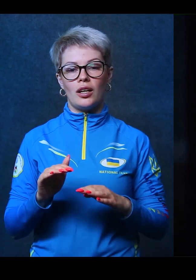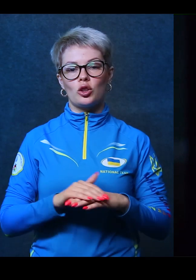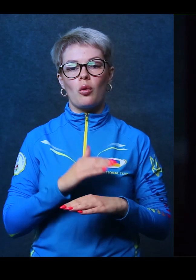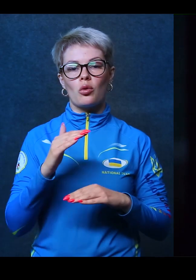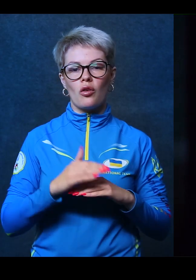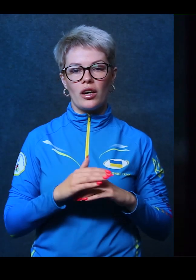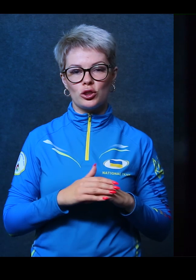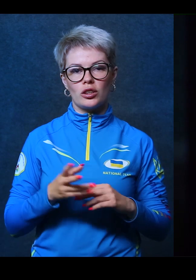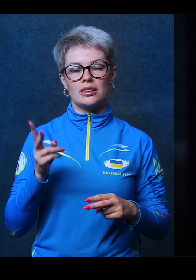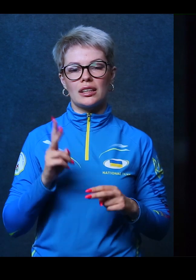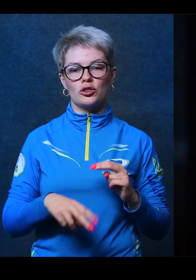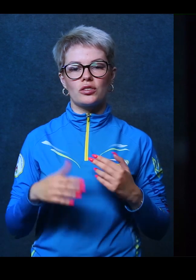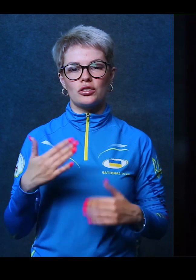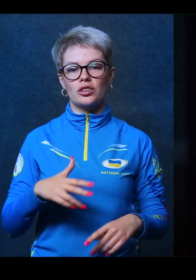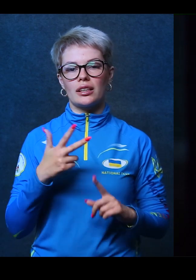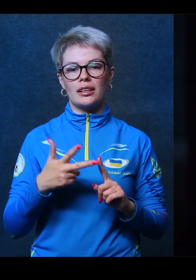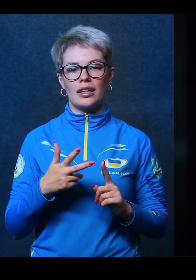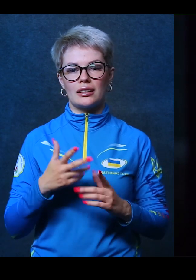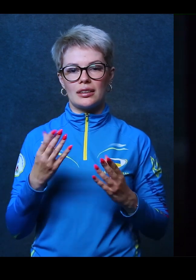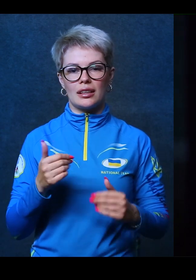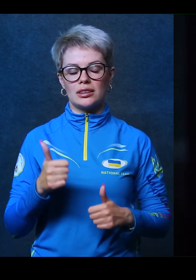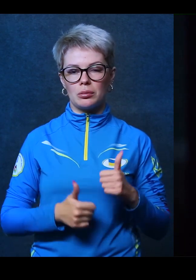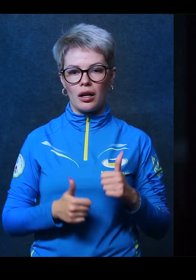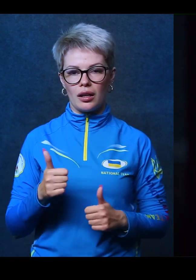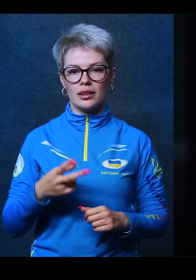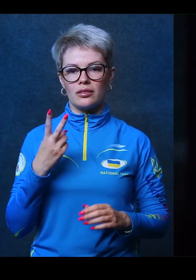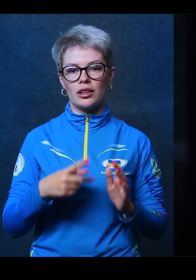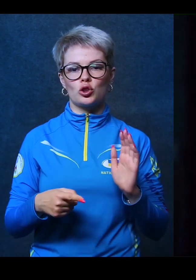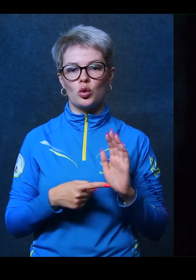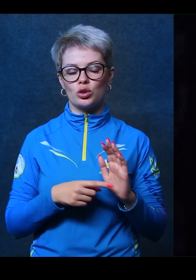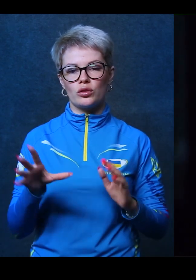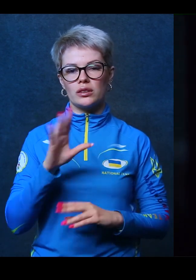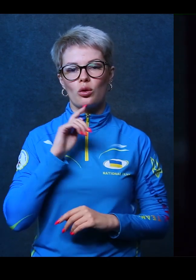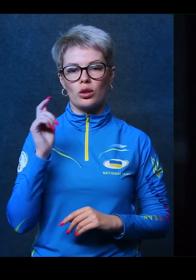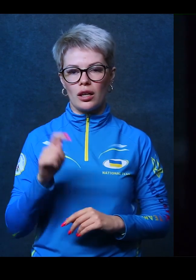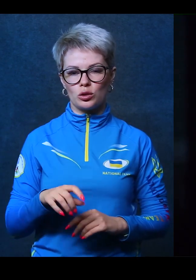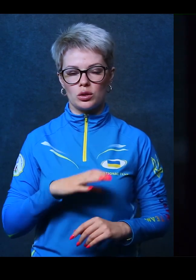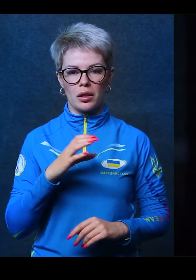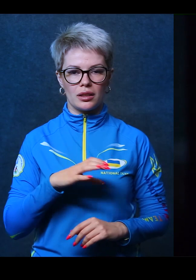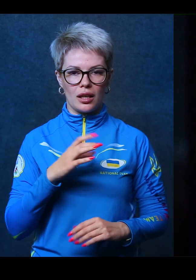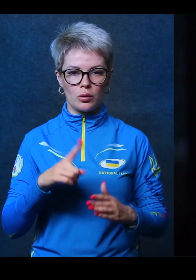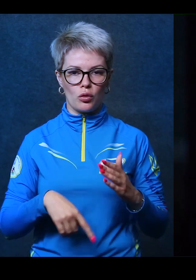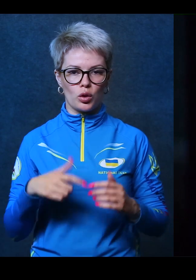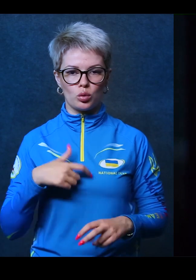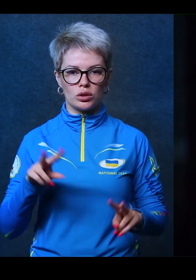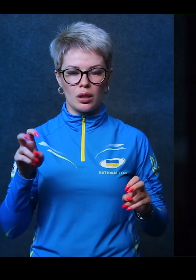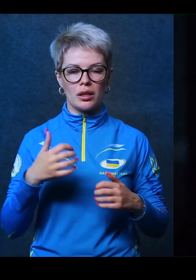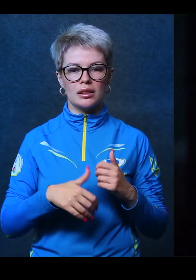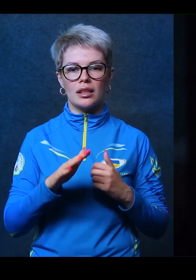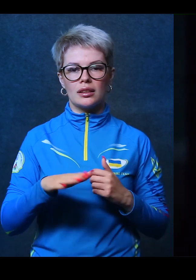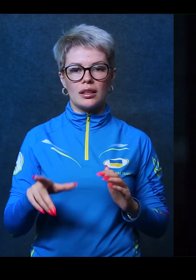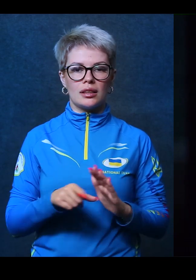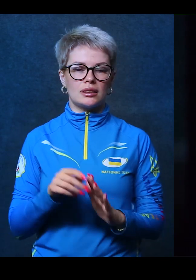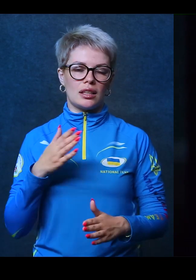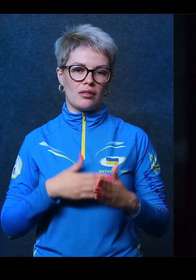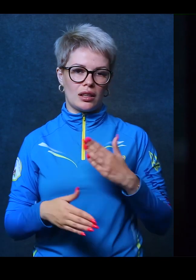Доброго вечора. Закінчився вже третій день змагань 26-ї всеукраїнської спартакіади «Повір у себе» серед дітей